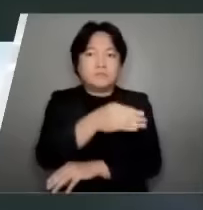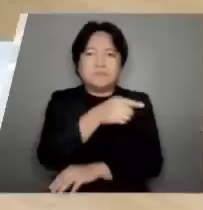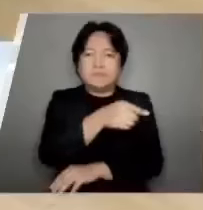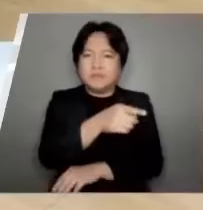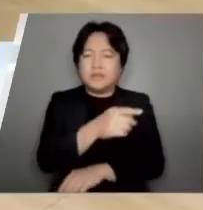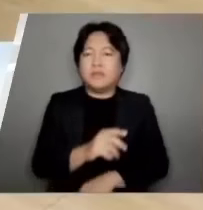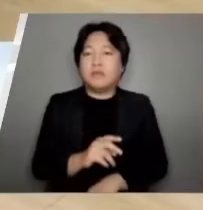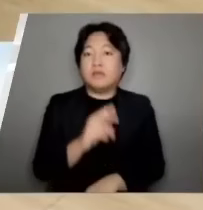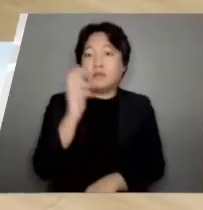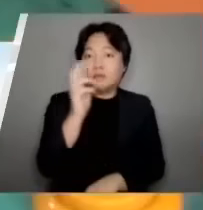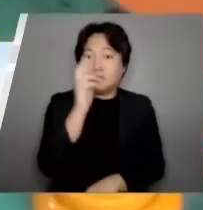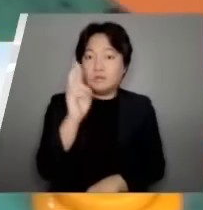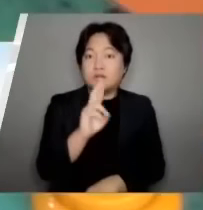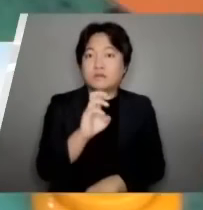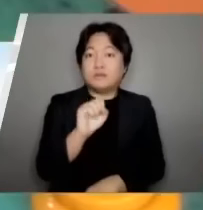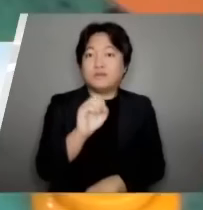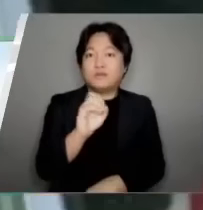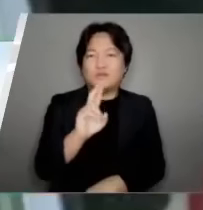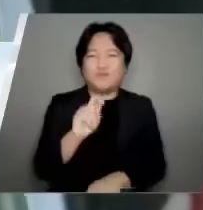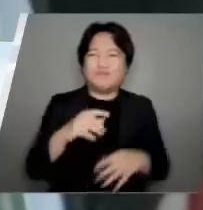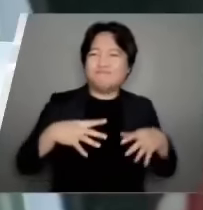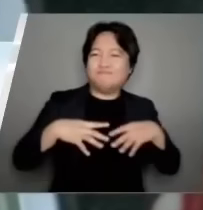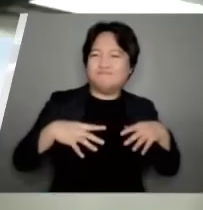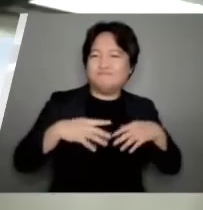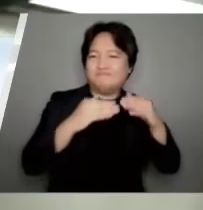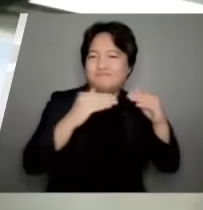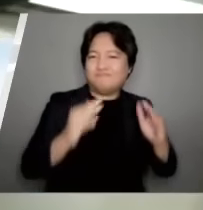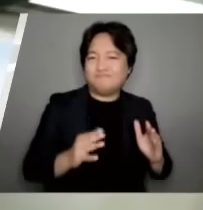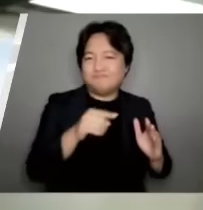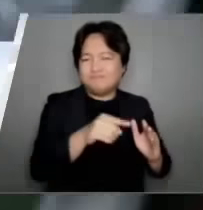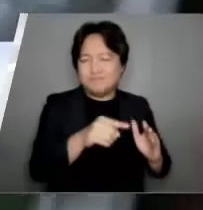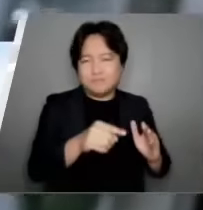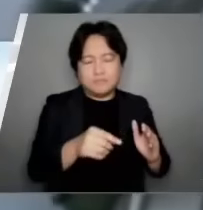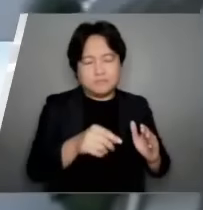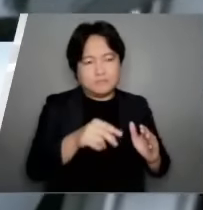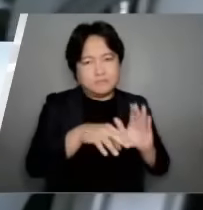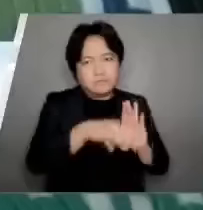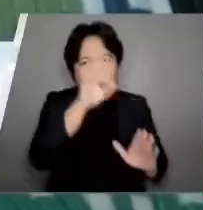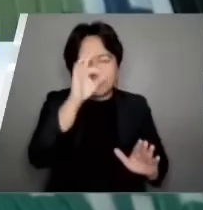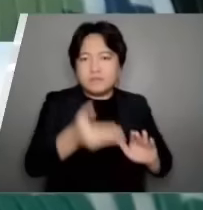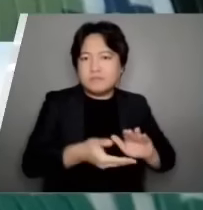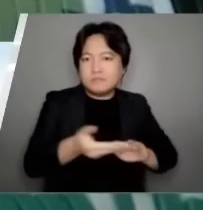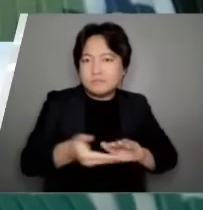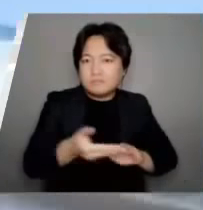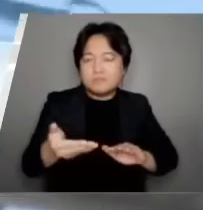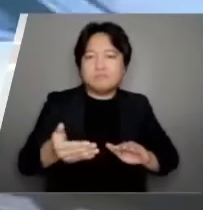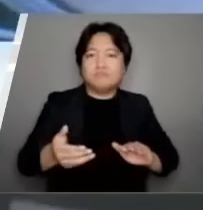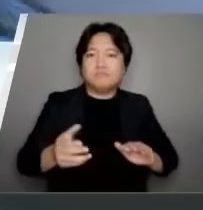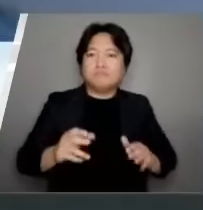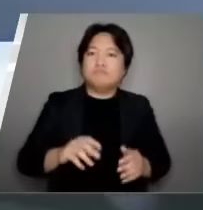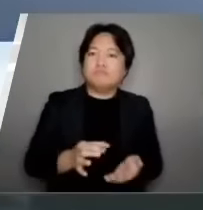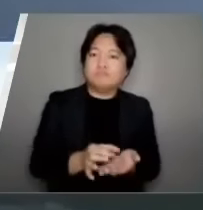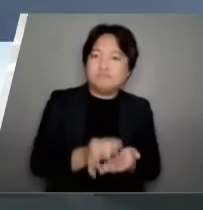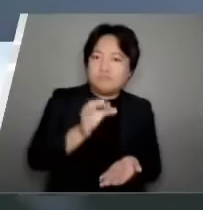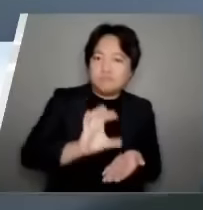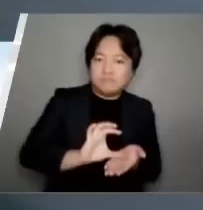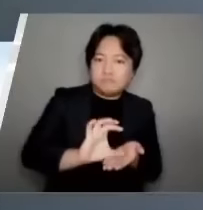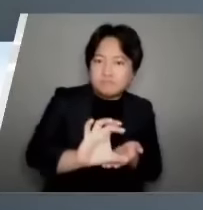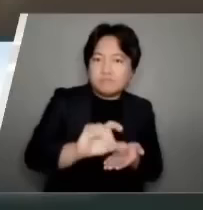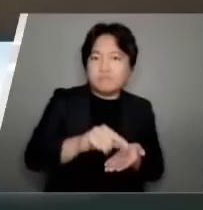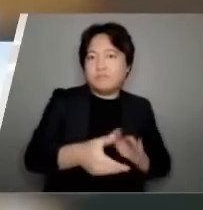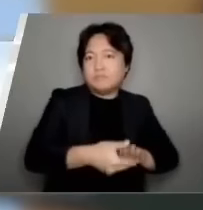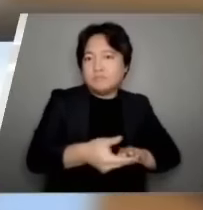Mindoro. Tumambad ang slot machines, mahjong at baccarat tables, mga baraha at chips. Walang naaktuhang